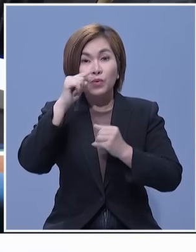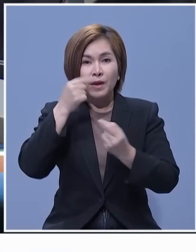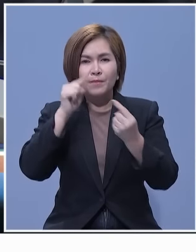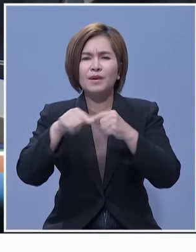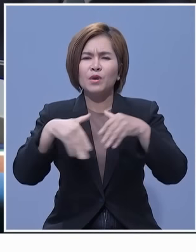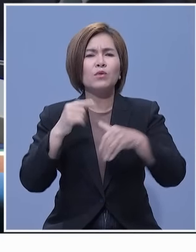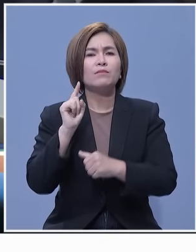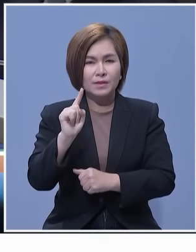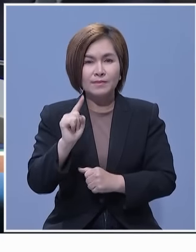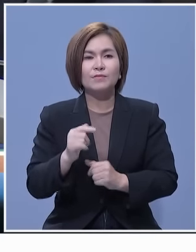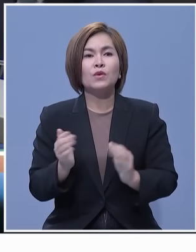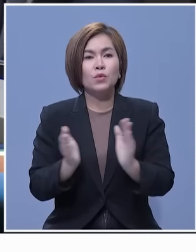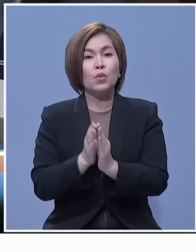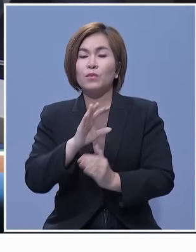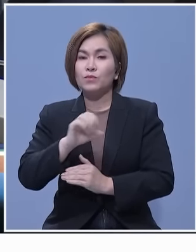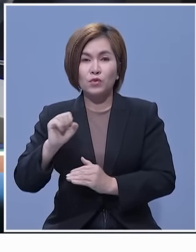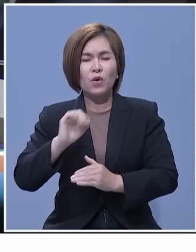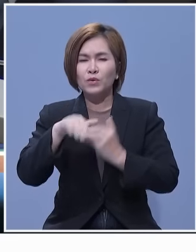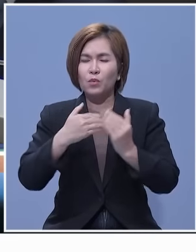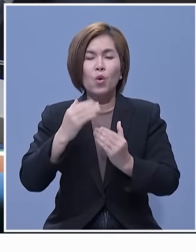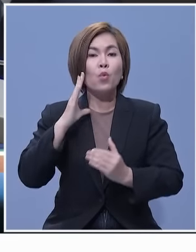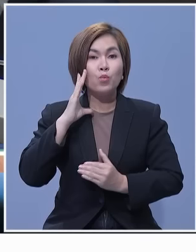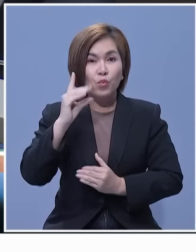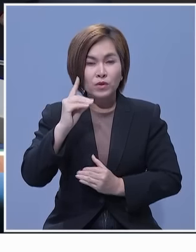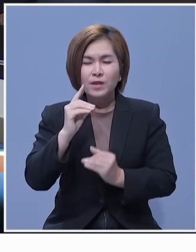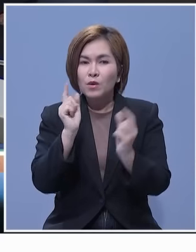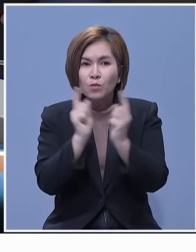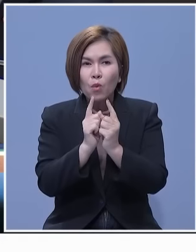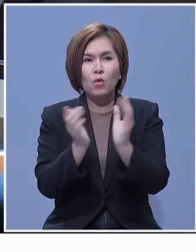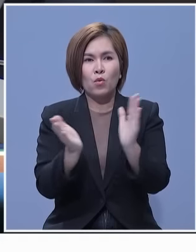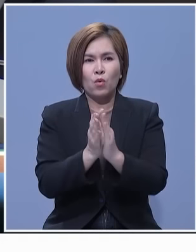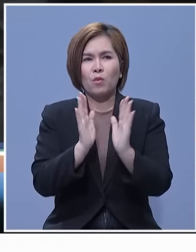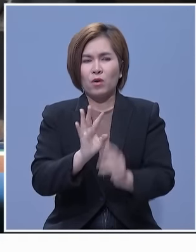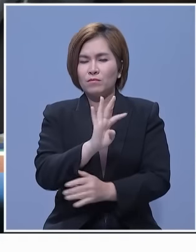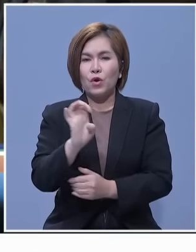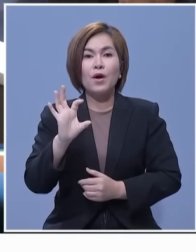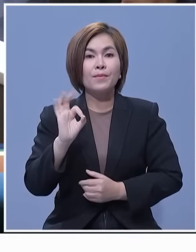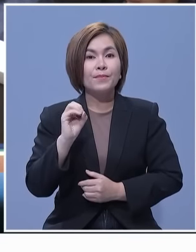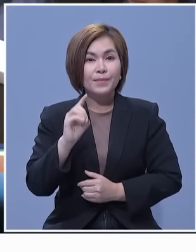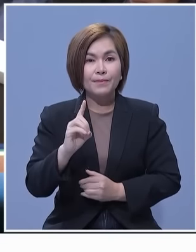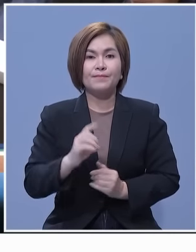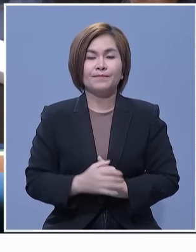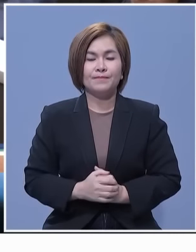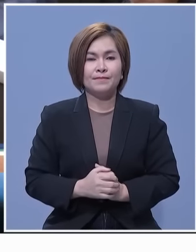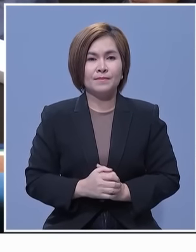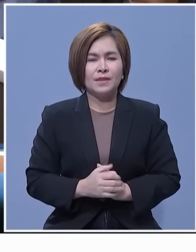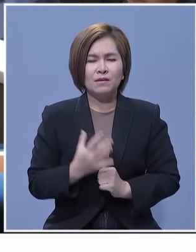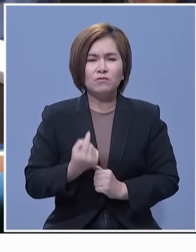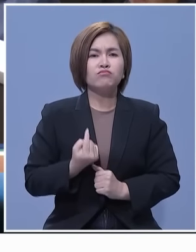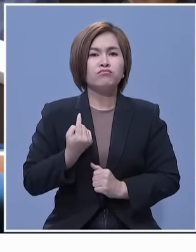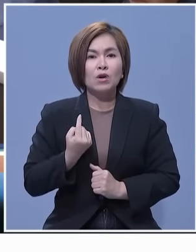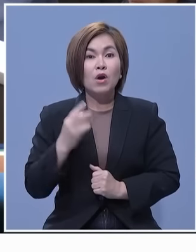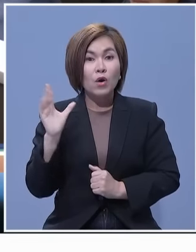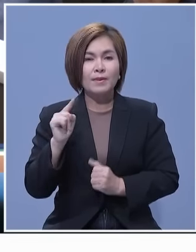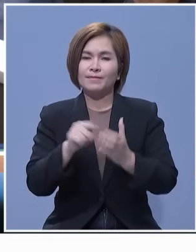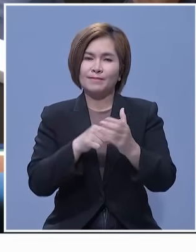อีก 1เสียงอือรวมส.สในสภาพรุ่งนี้ที่เห็นหน้าเห็นตากัน 491คนนะคะซึ่งยังรออีก 1คนคือจาก